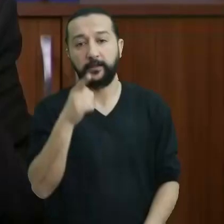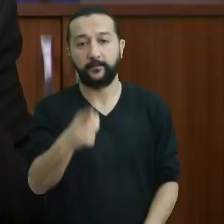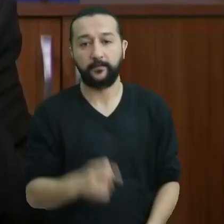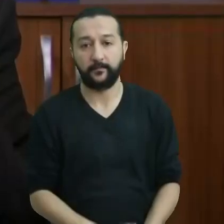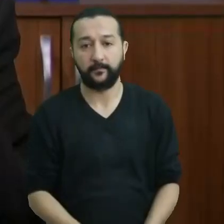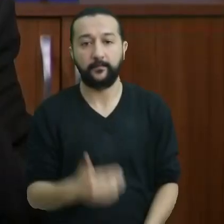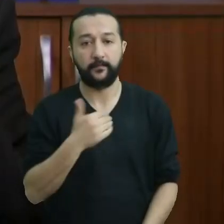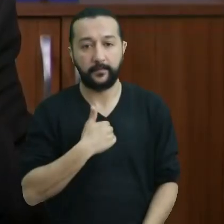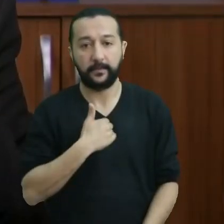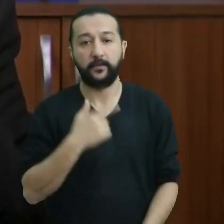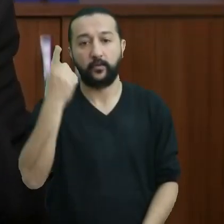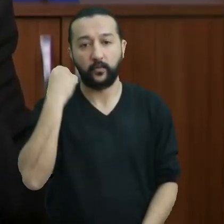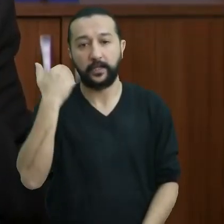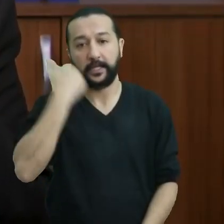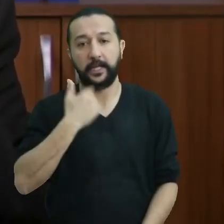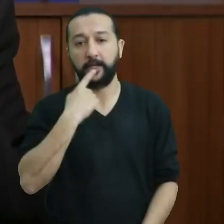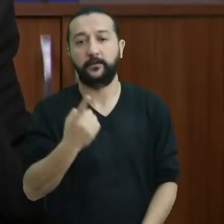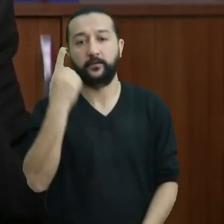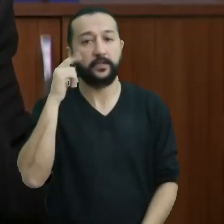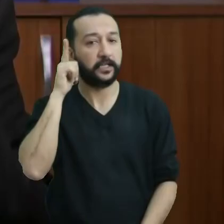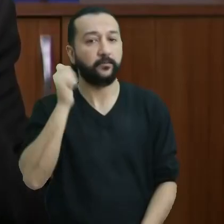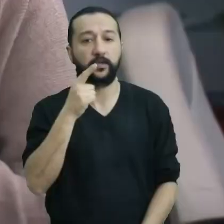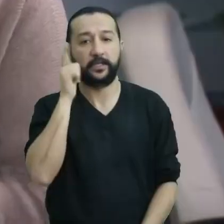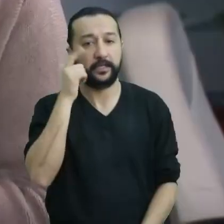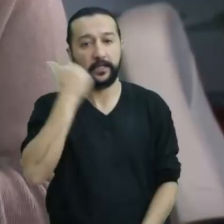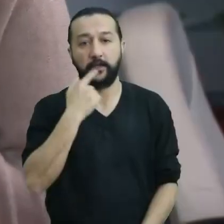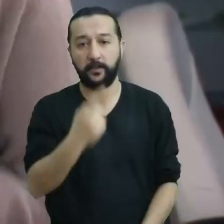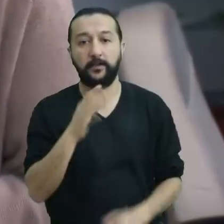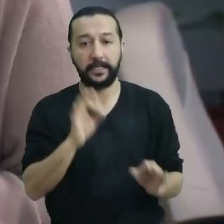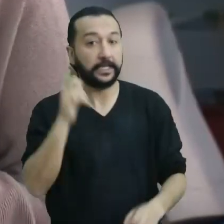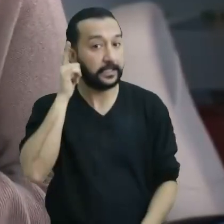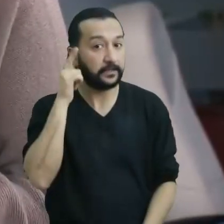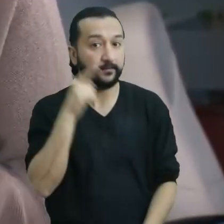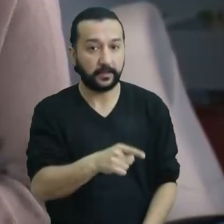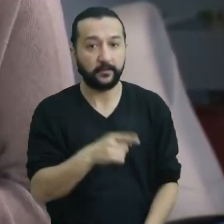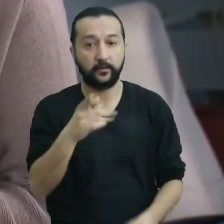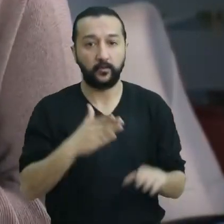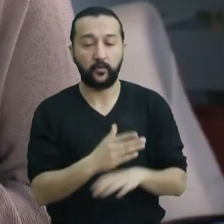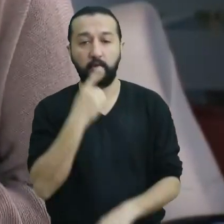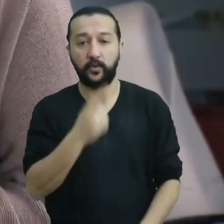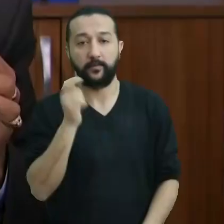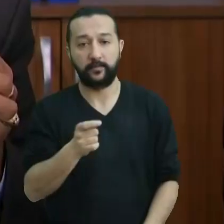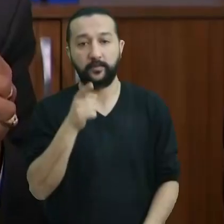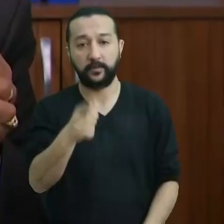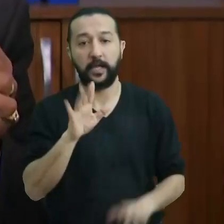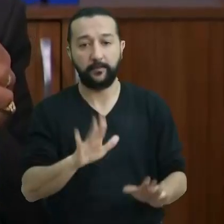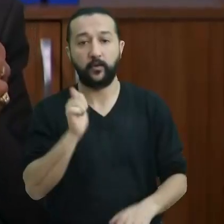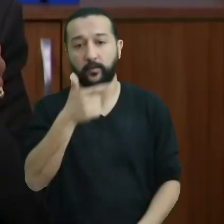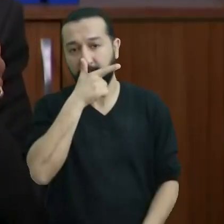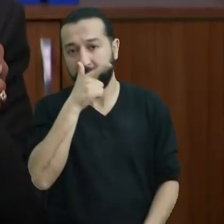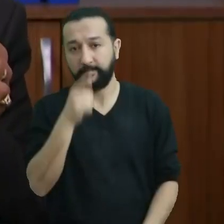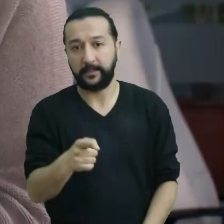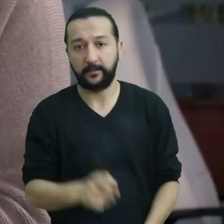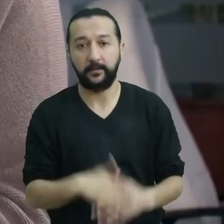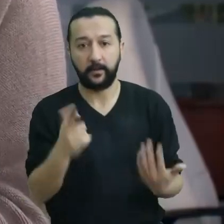söyleyin. Ben dün yani çarşamba günü yalan söyledim. Halbuki çarşambaları doğru söylemek zorundasınız. Ama gün